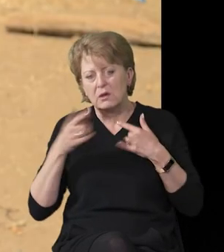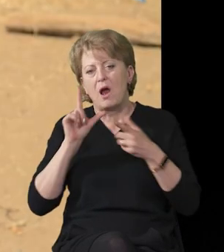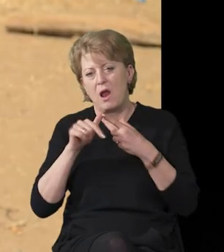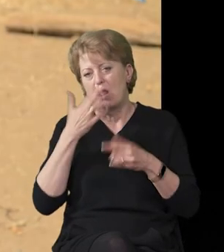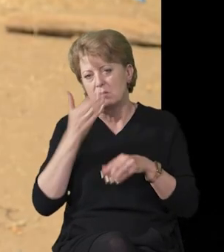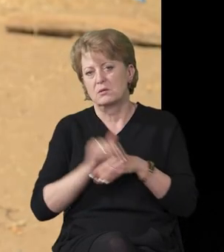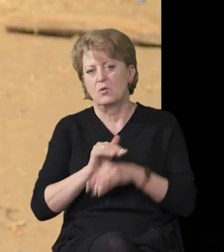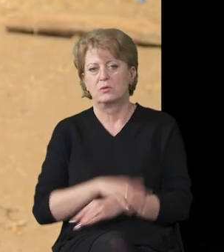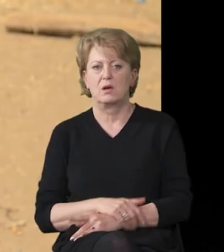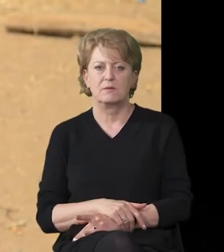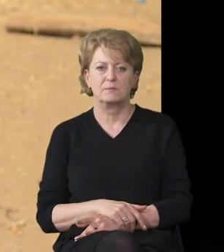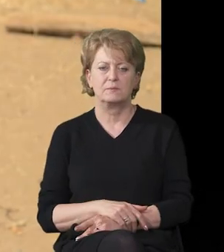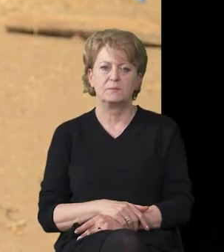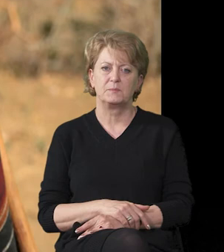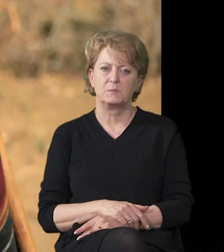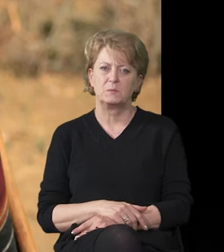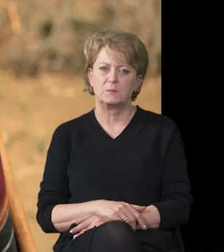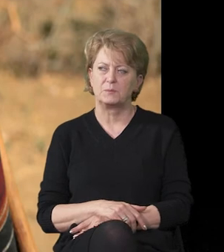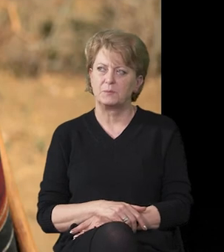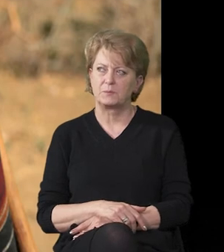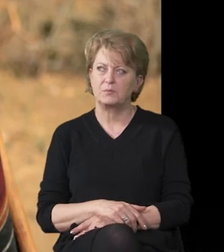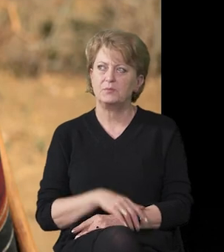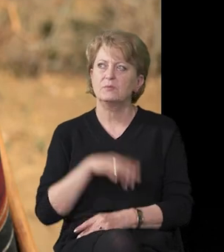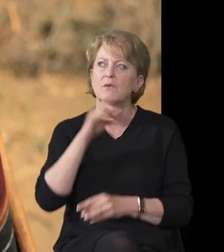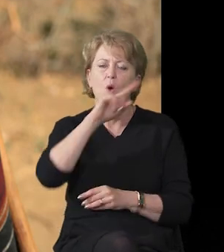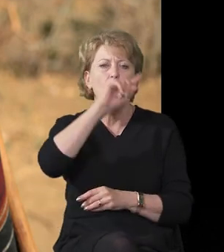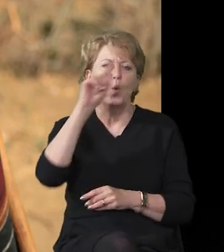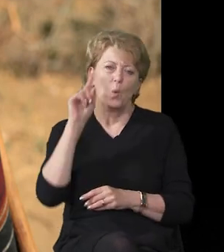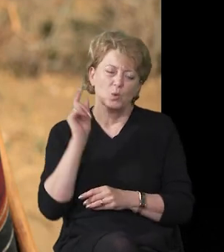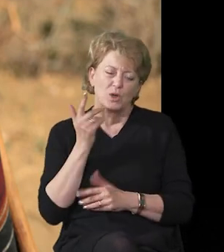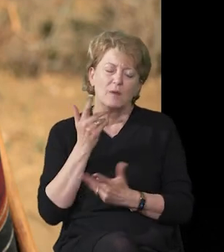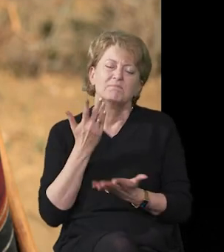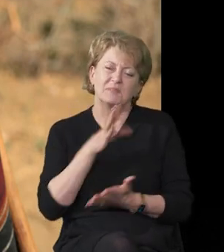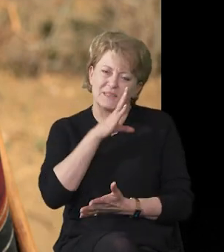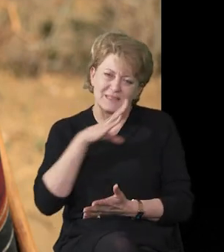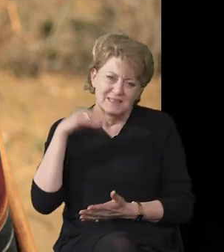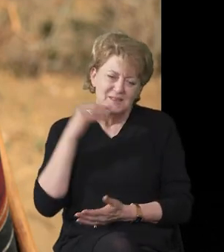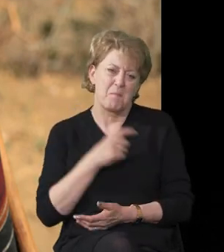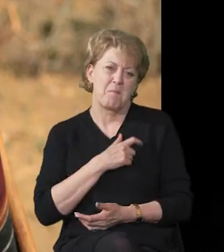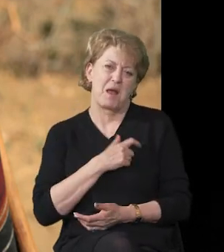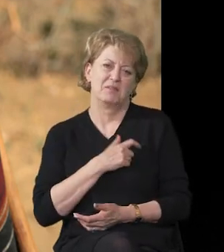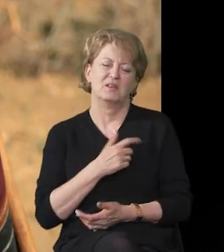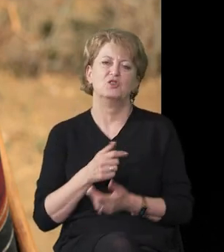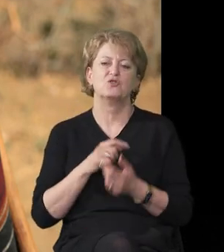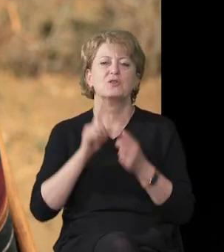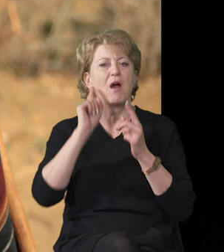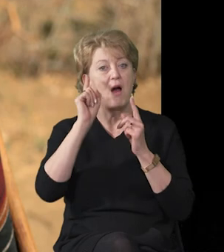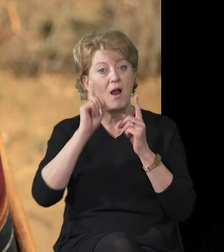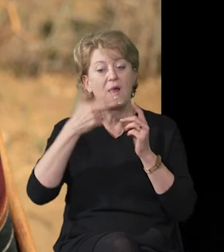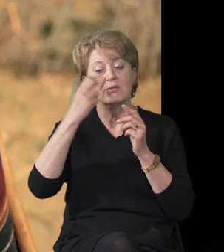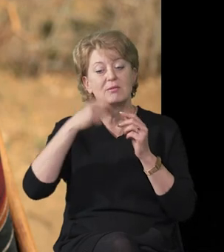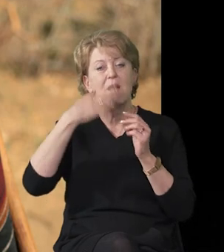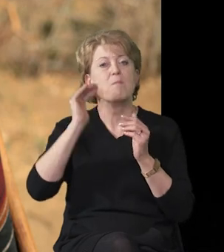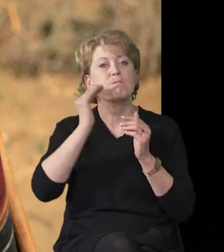No a ludzie oczywiście są bardzo sympatyczni, natomiast na południu już panuje zasada, że jeżeli robimy komukolwiek zdjęcie, to